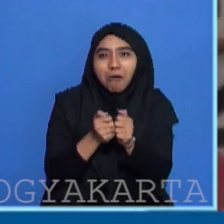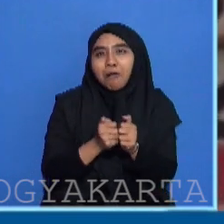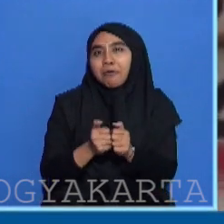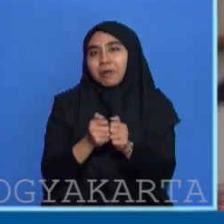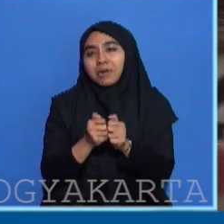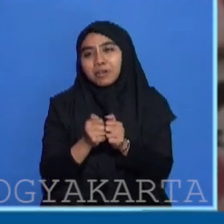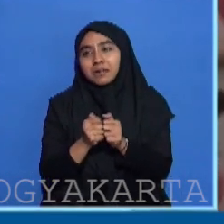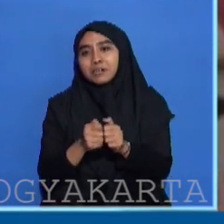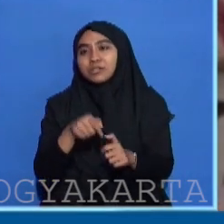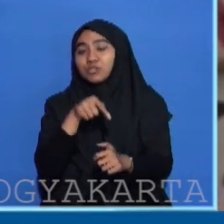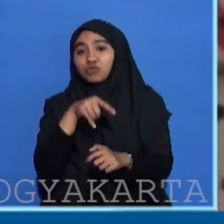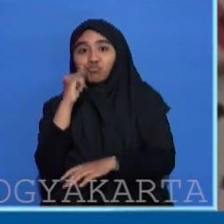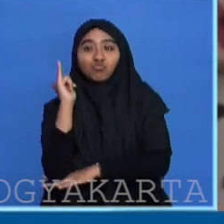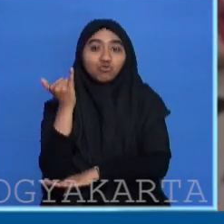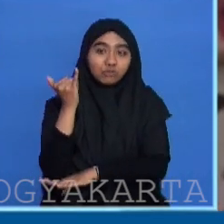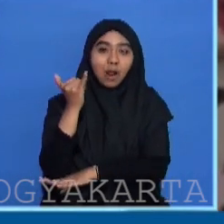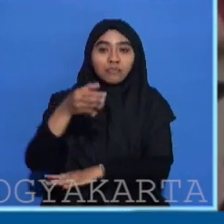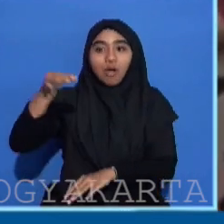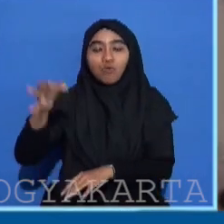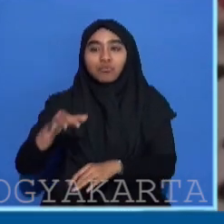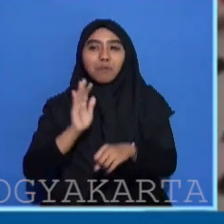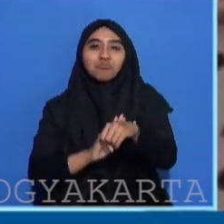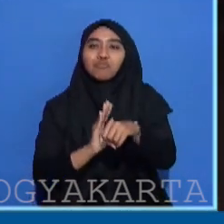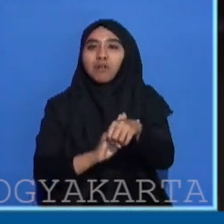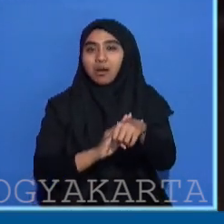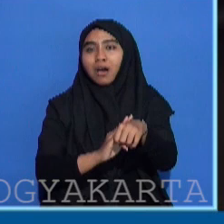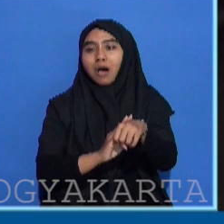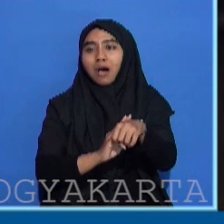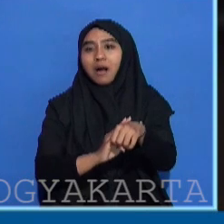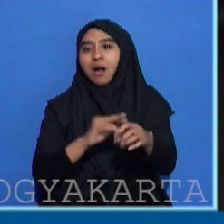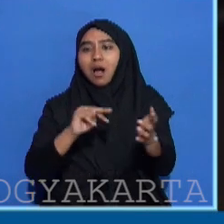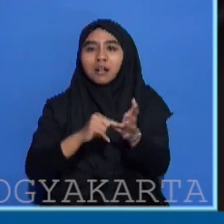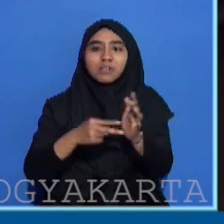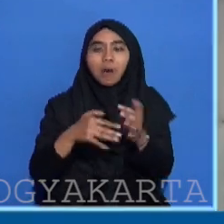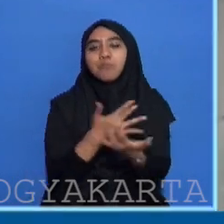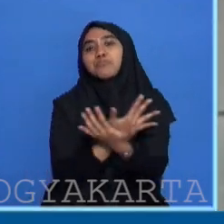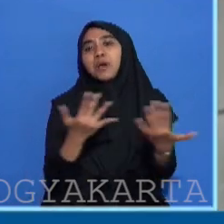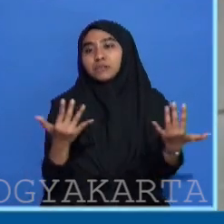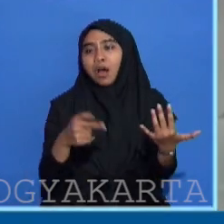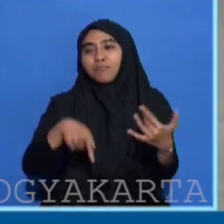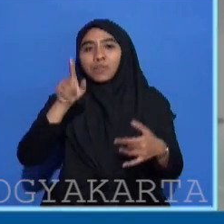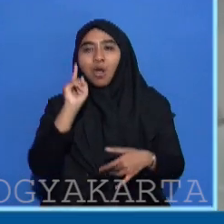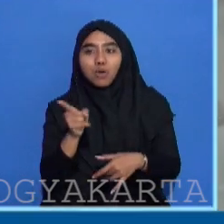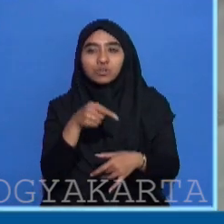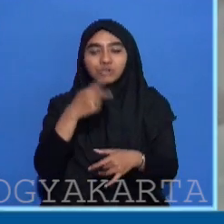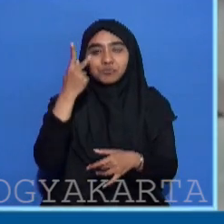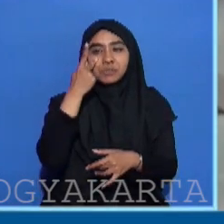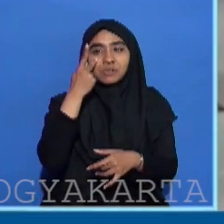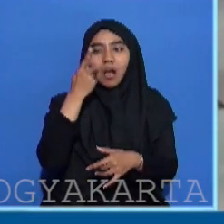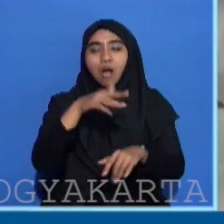kito budaya ngayogyakarta masyarakattipun badetan sakubion tuning Budoyo kalebet dolanan